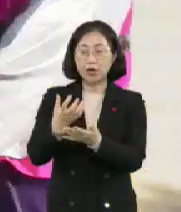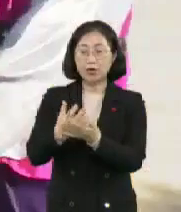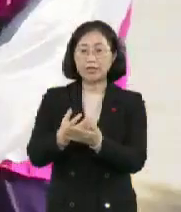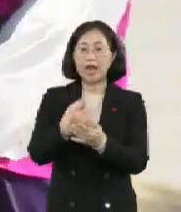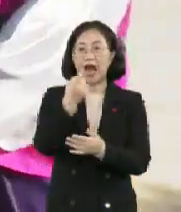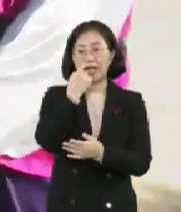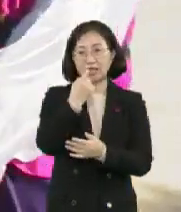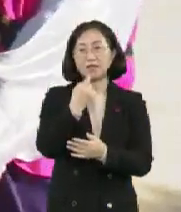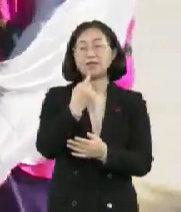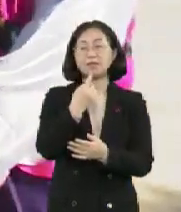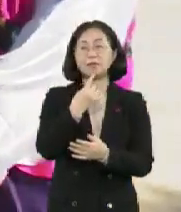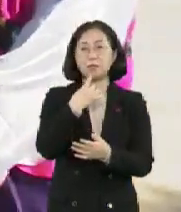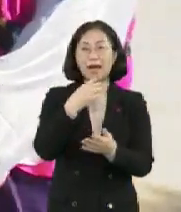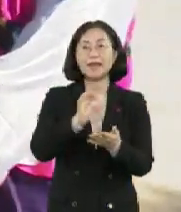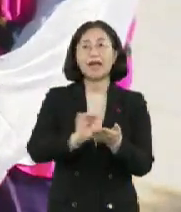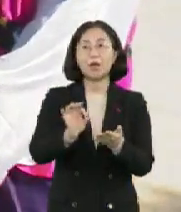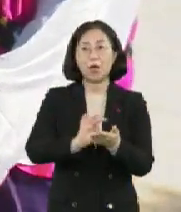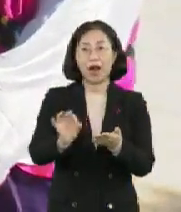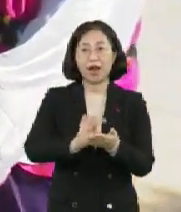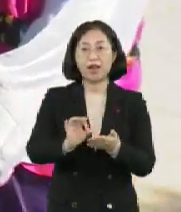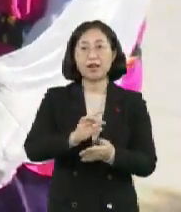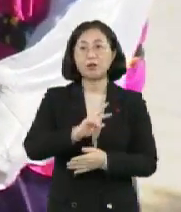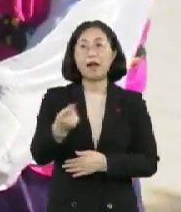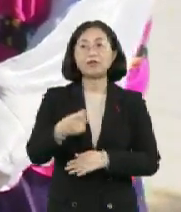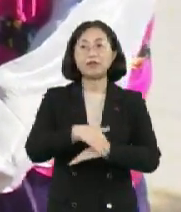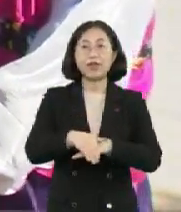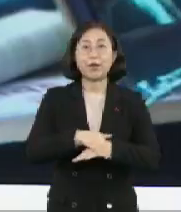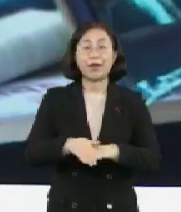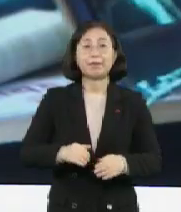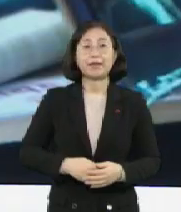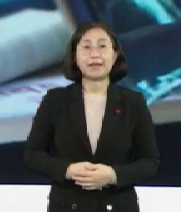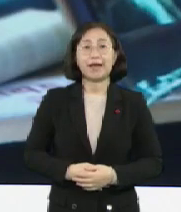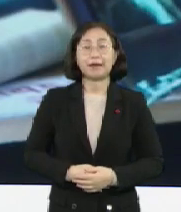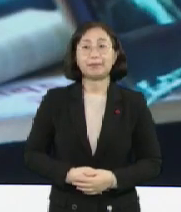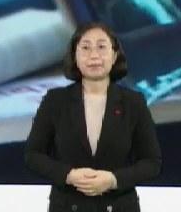전환할 계획입니다. TJB 강진원입니다.